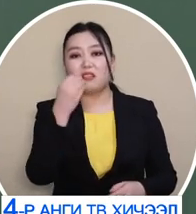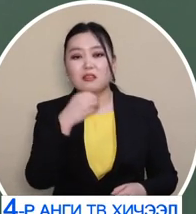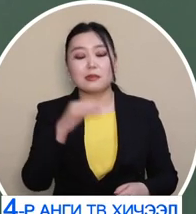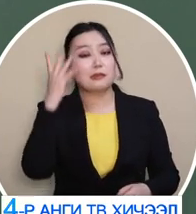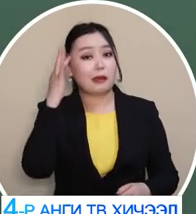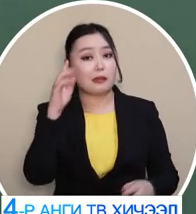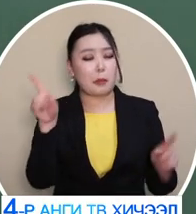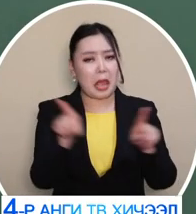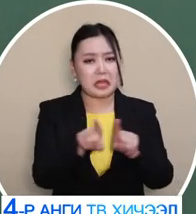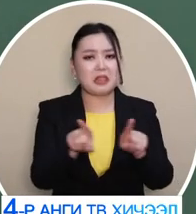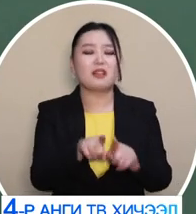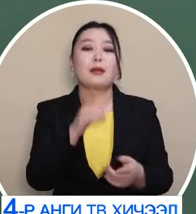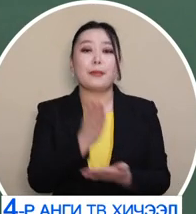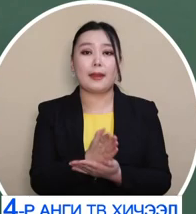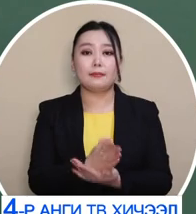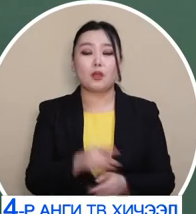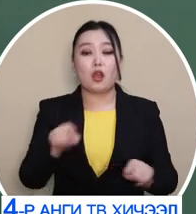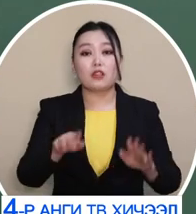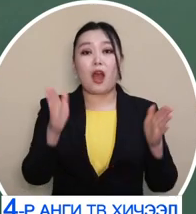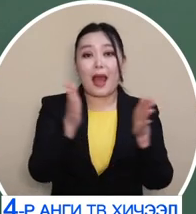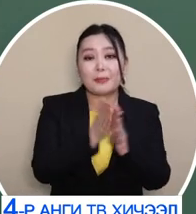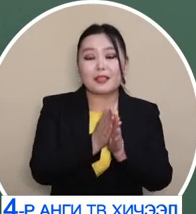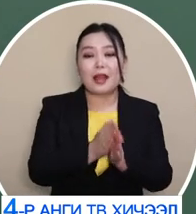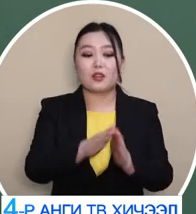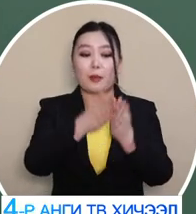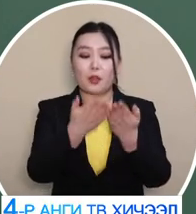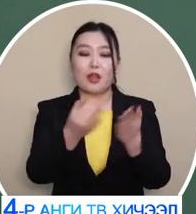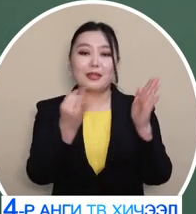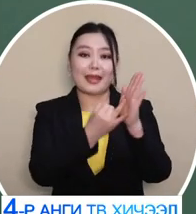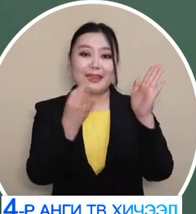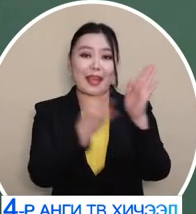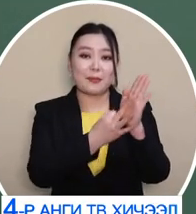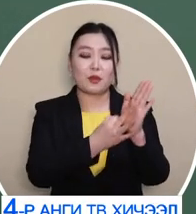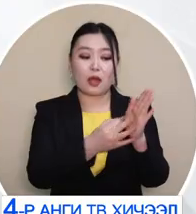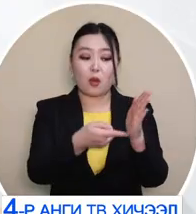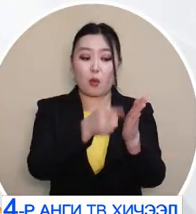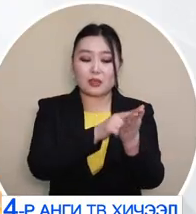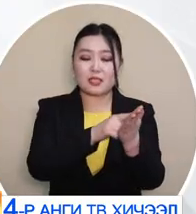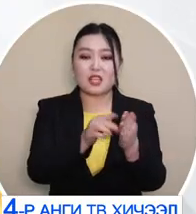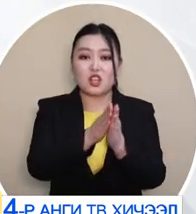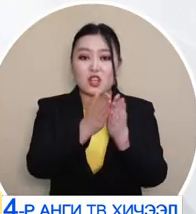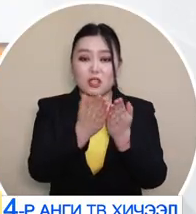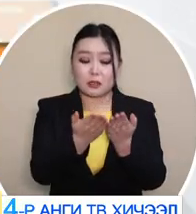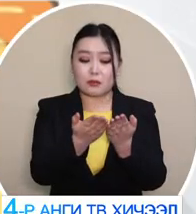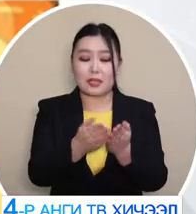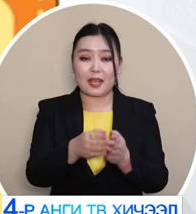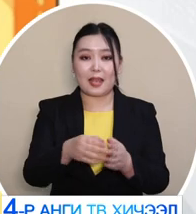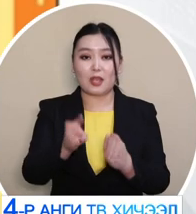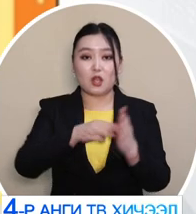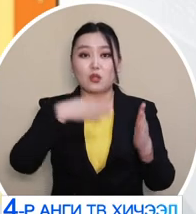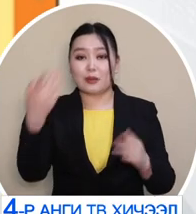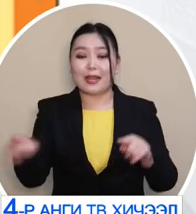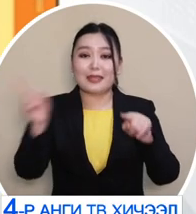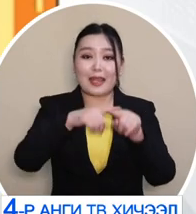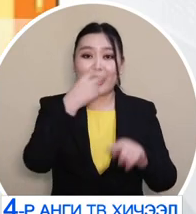байгаа. За одоо хамтдаа сурагчгийнхаа 78 дугаар хуудсан дахь шүлгээ иргэн харъя. За 1-р адаглан